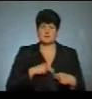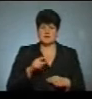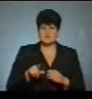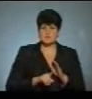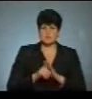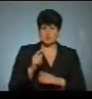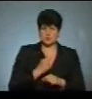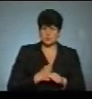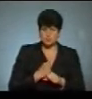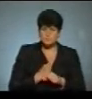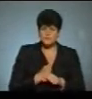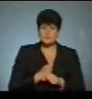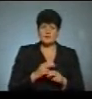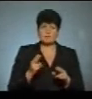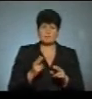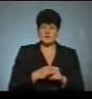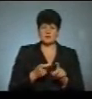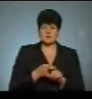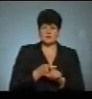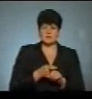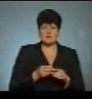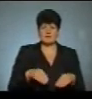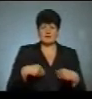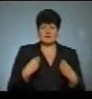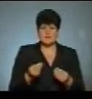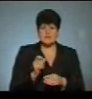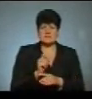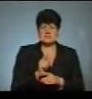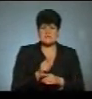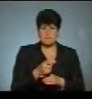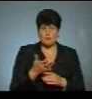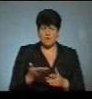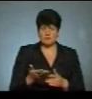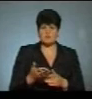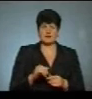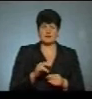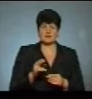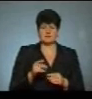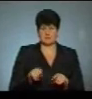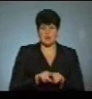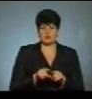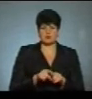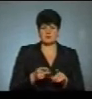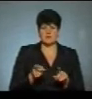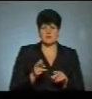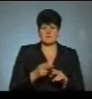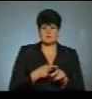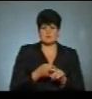початок роботи, безконтактної передачі замовлення, безконтактного розрахунку.